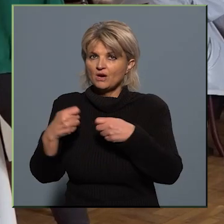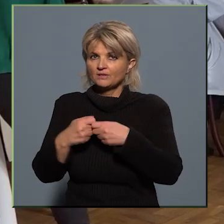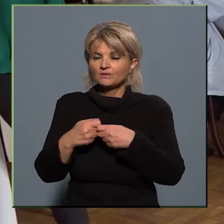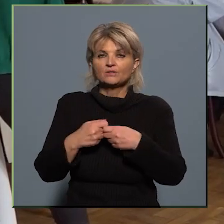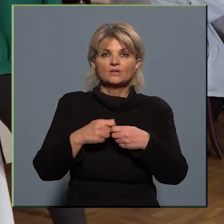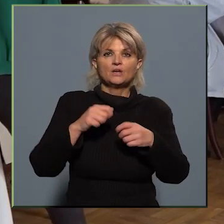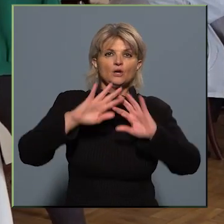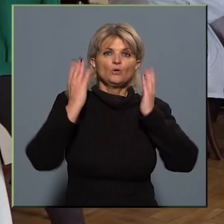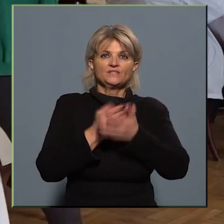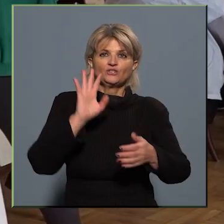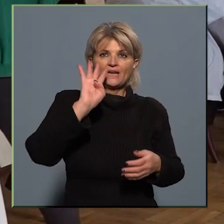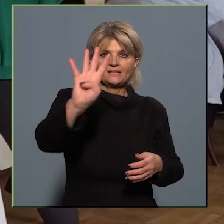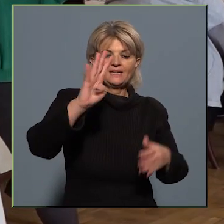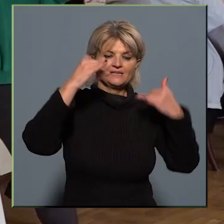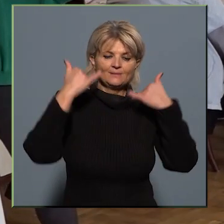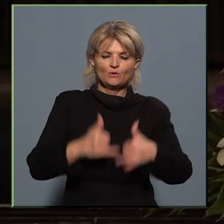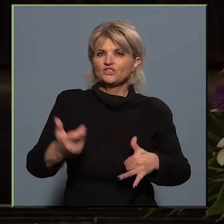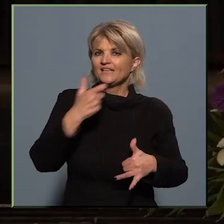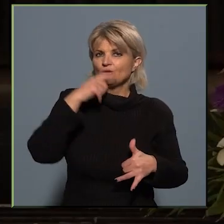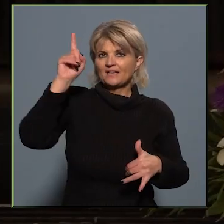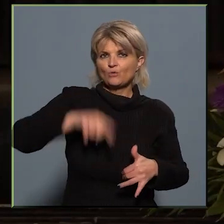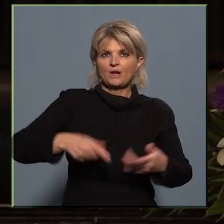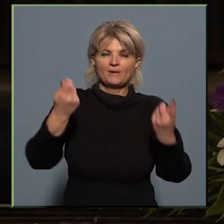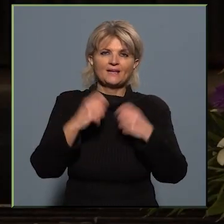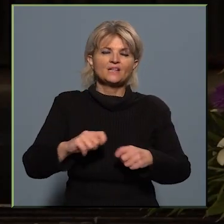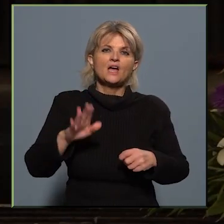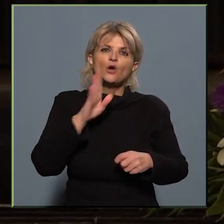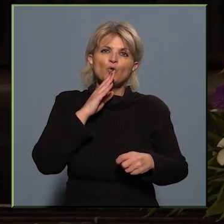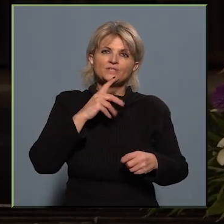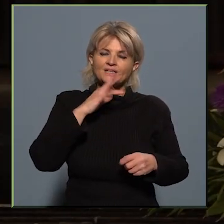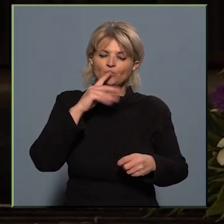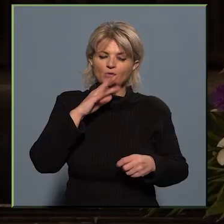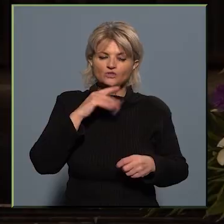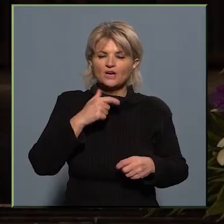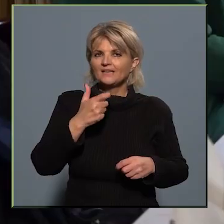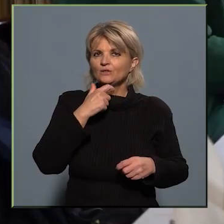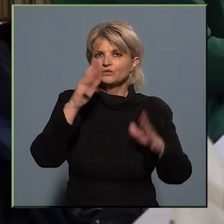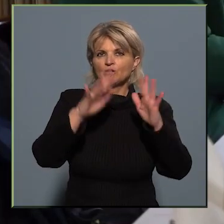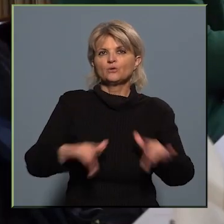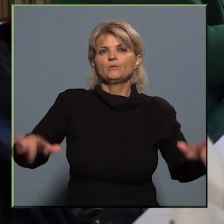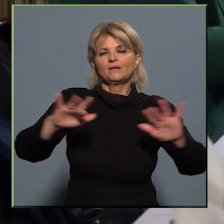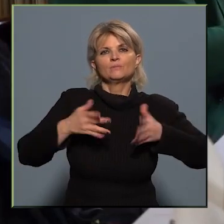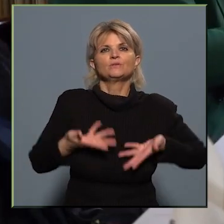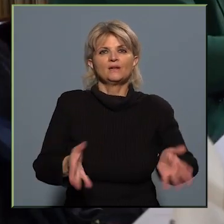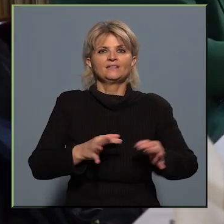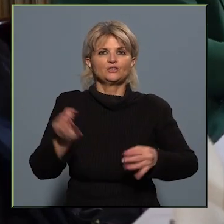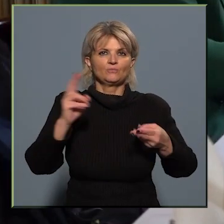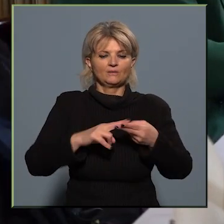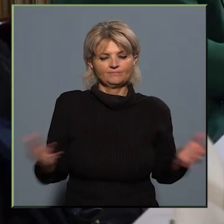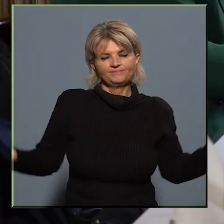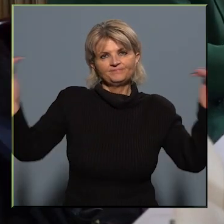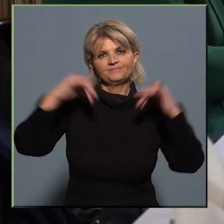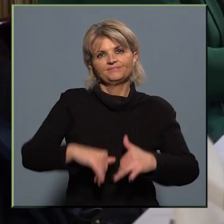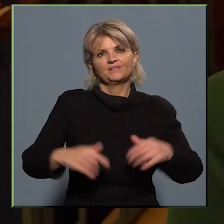szerint 4-et. Most az idősek hónapját lezárva és az Őszi Rózsa idős klub jubileumi születésnapját megünnepelve gyűlt össze